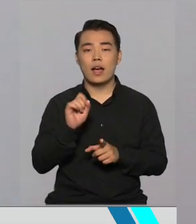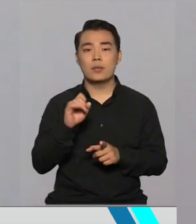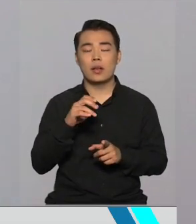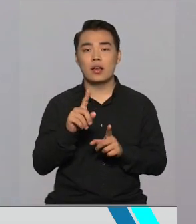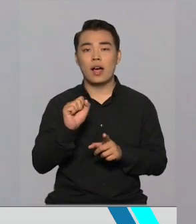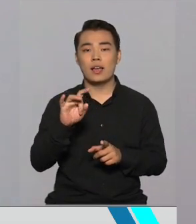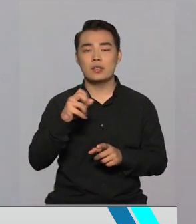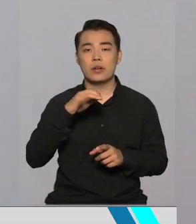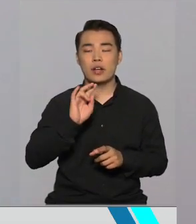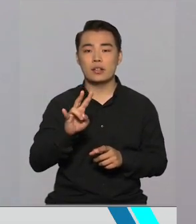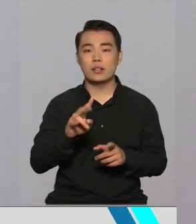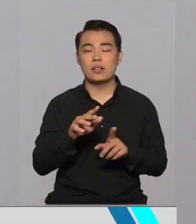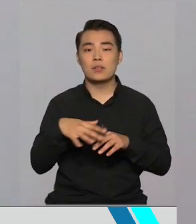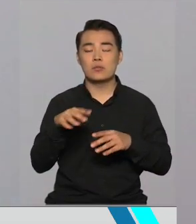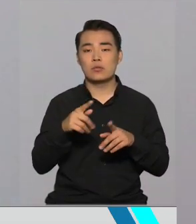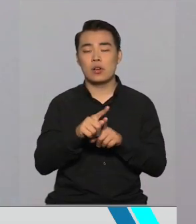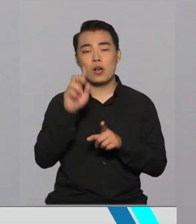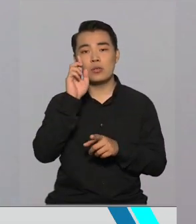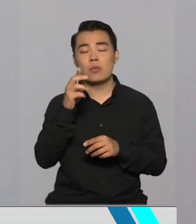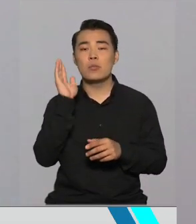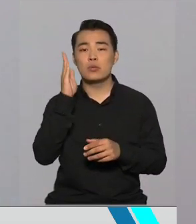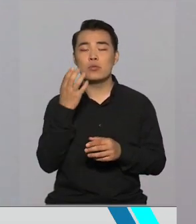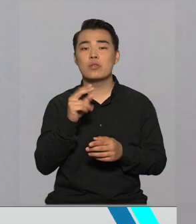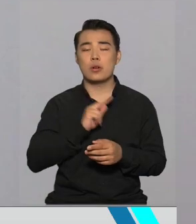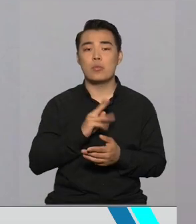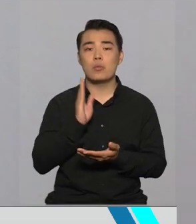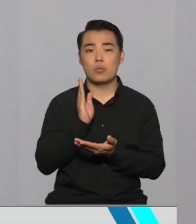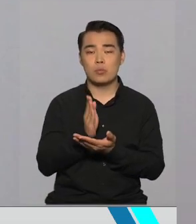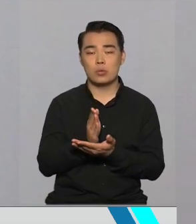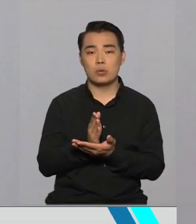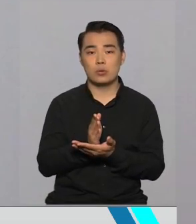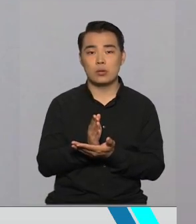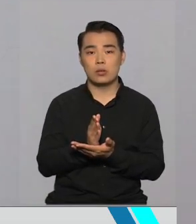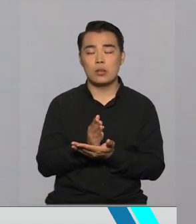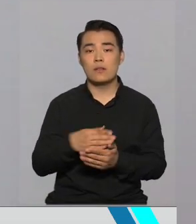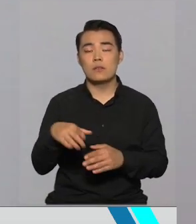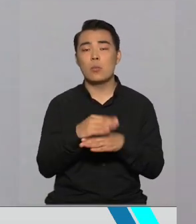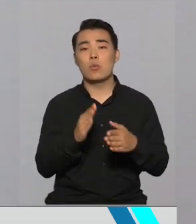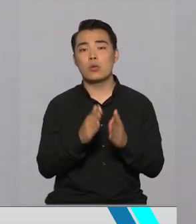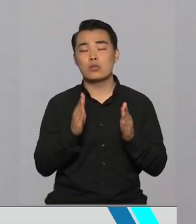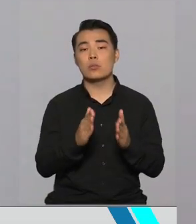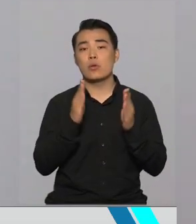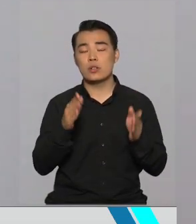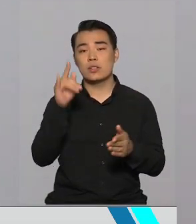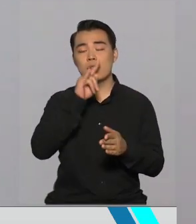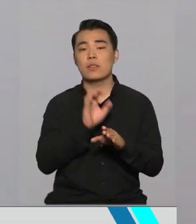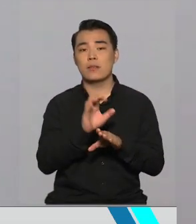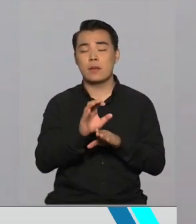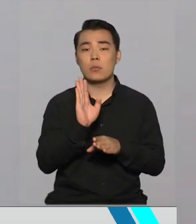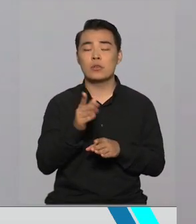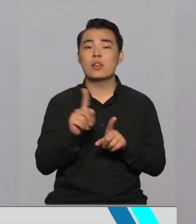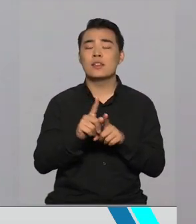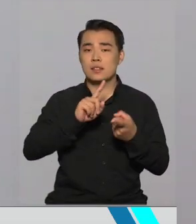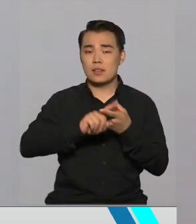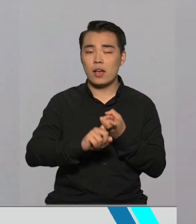на азербайджанской стороне. В будущем, конечно, мы будем все больше и больше нефти направлять. Но это связано с тем,